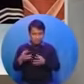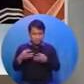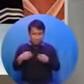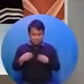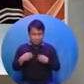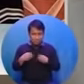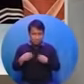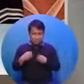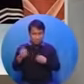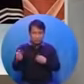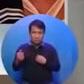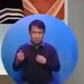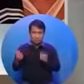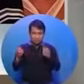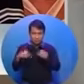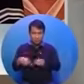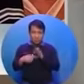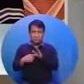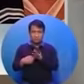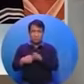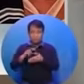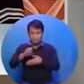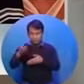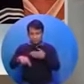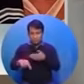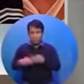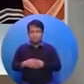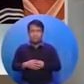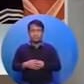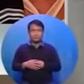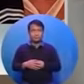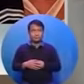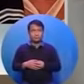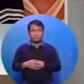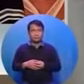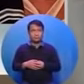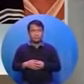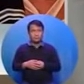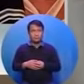Now, andito na po yung result. Ito, selyado pa po.